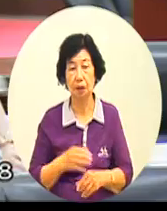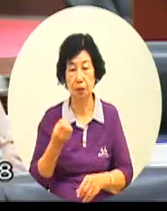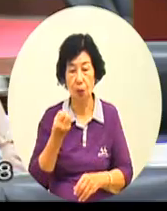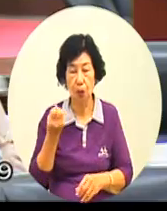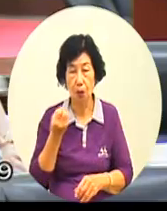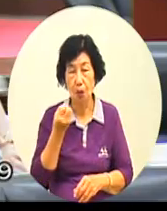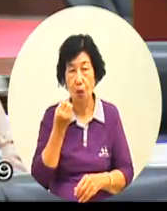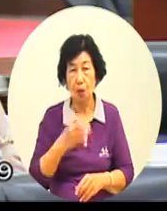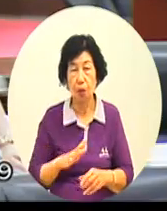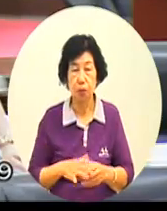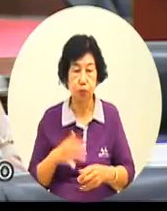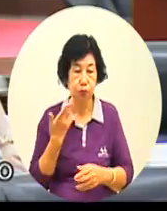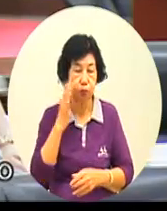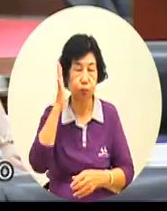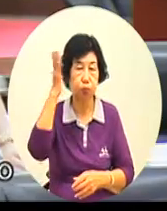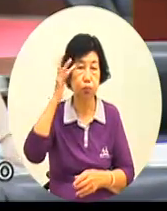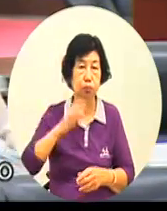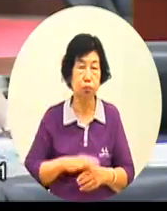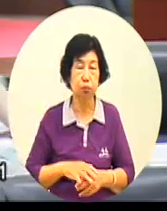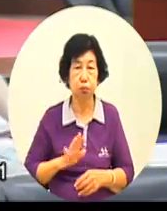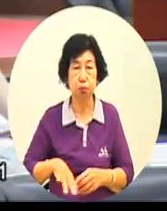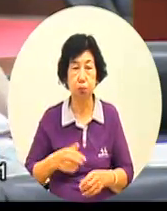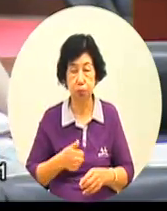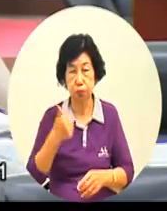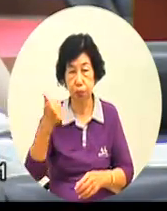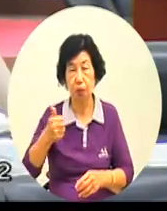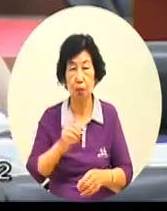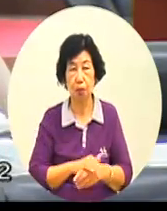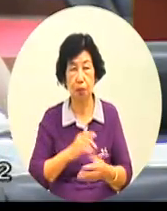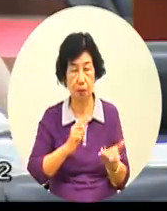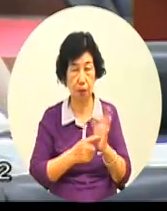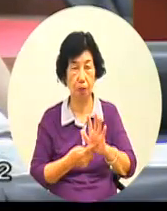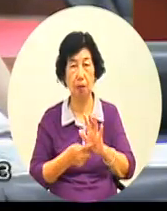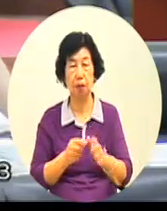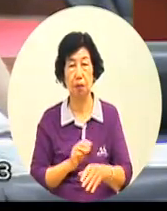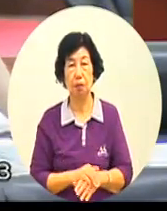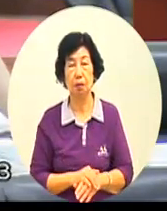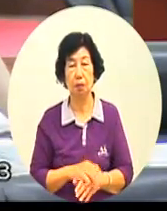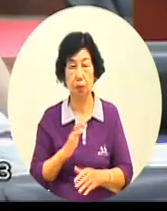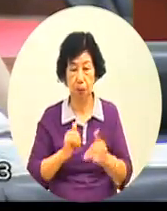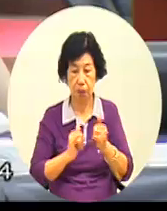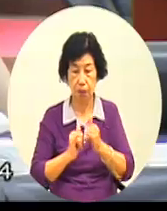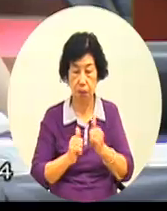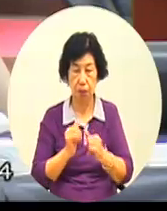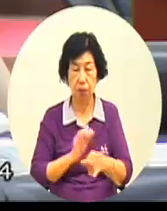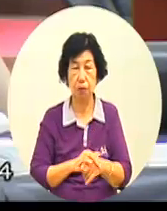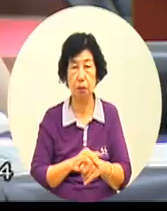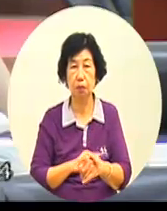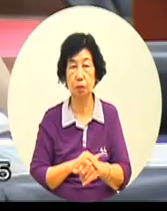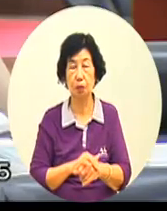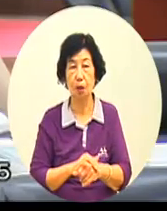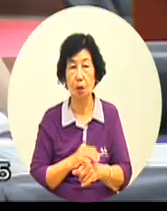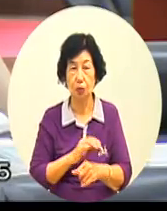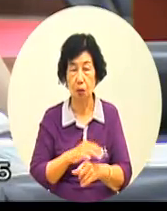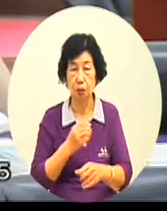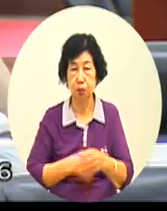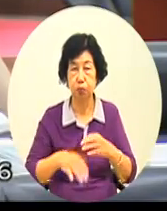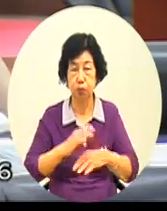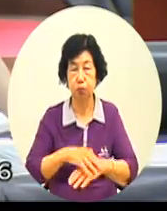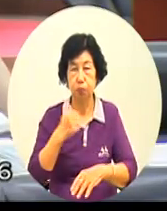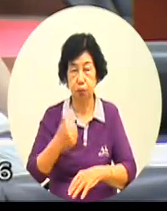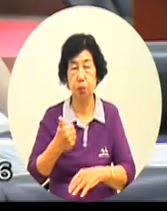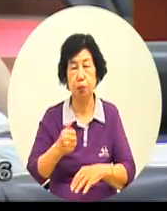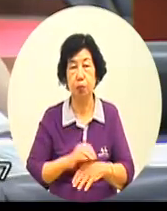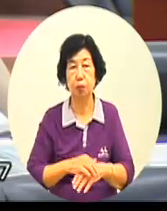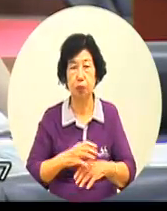由啊，然后有非常好的一个表现在社会上很有成就的单身族群，但